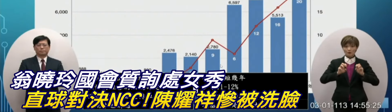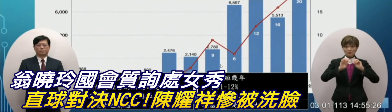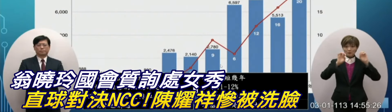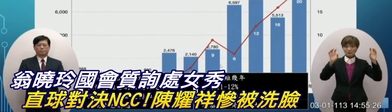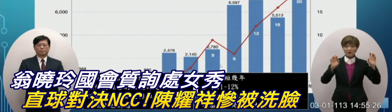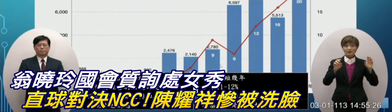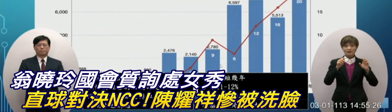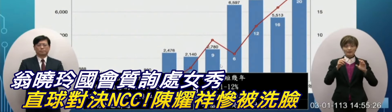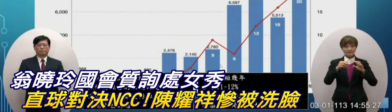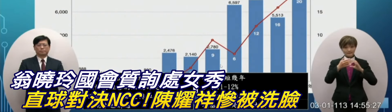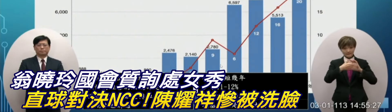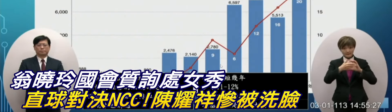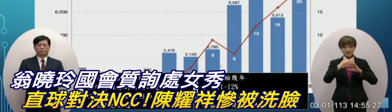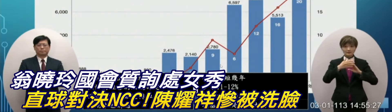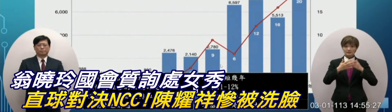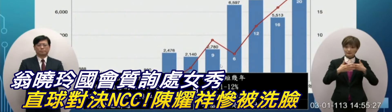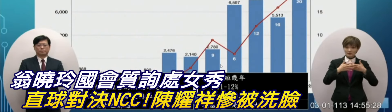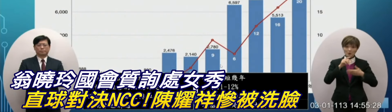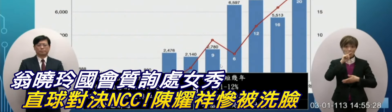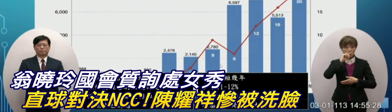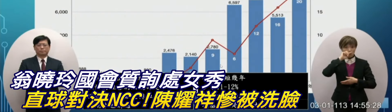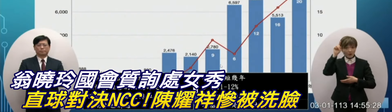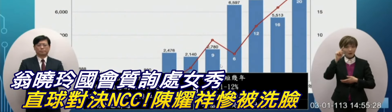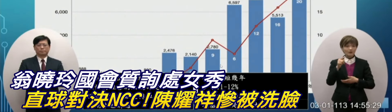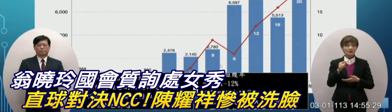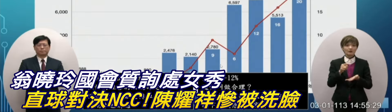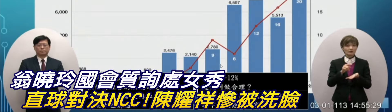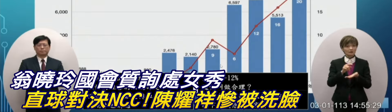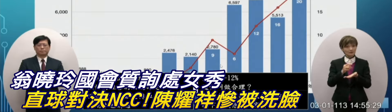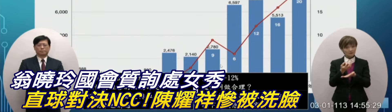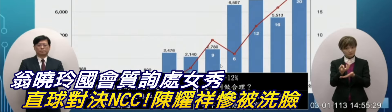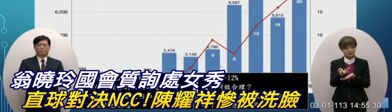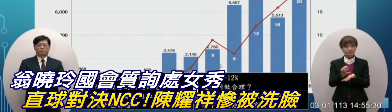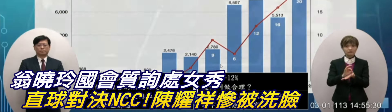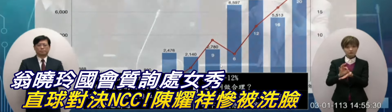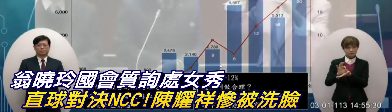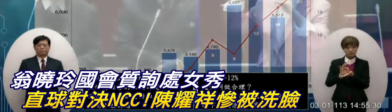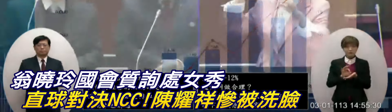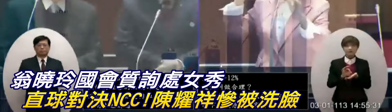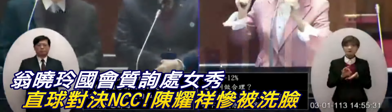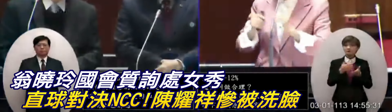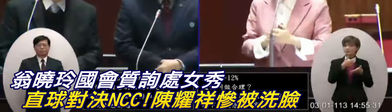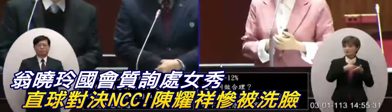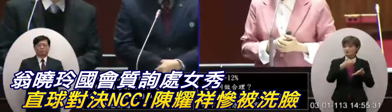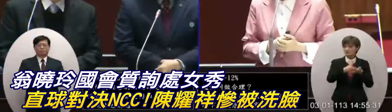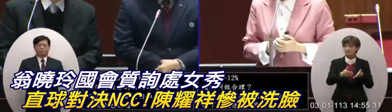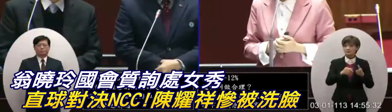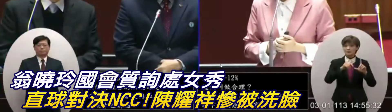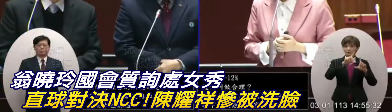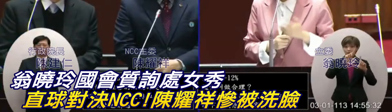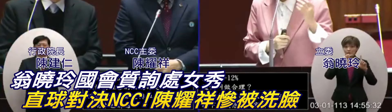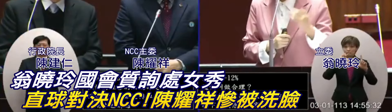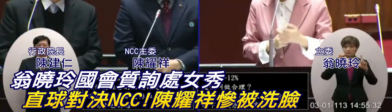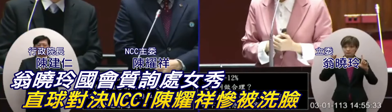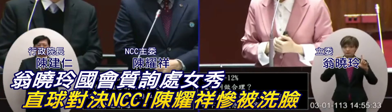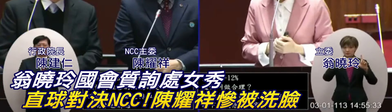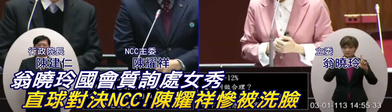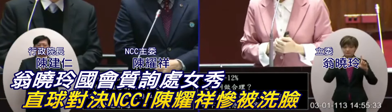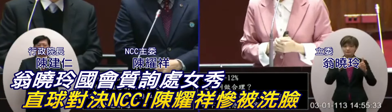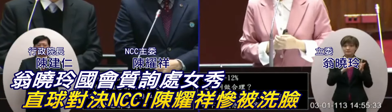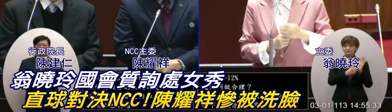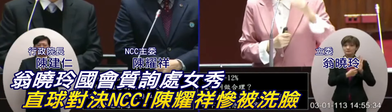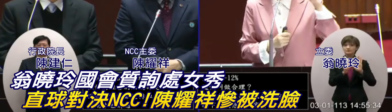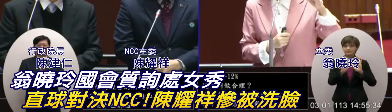案件的诉讼费用。那么大家可以看到，我现在这边这个图表上面所显示